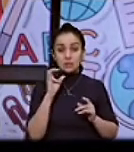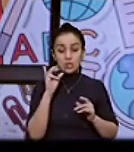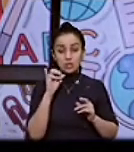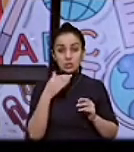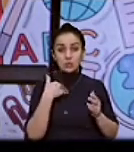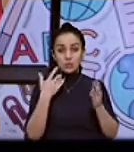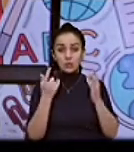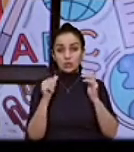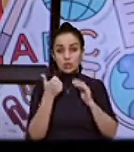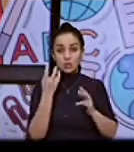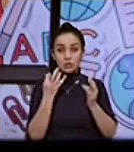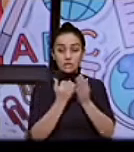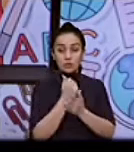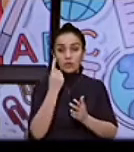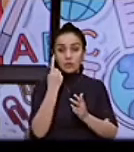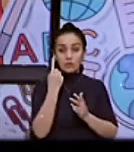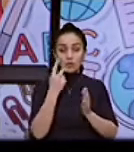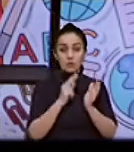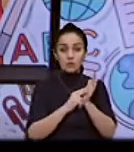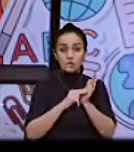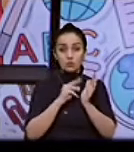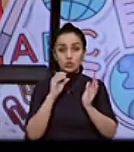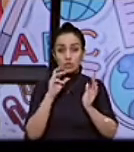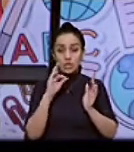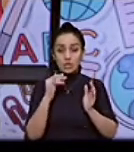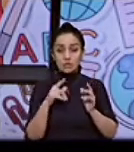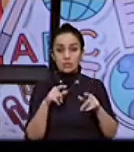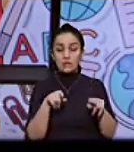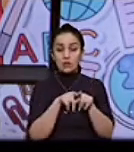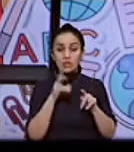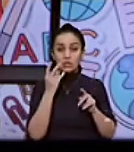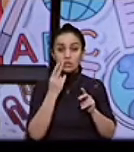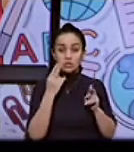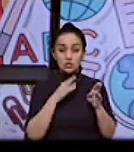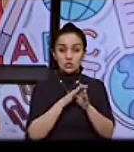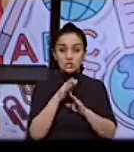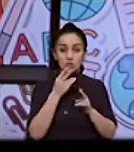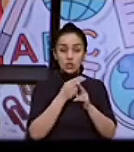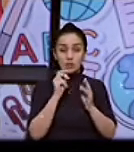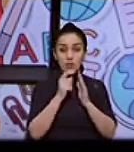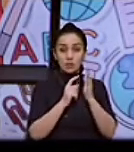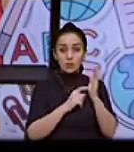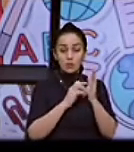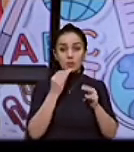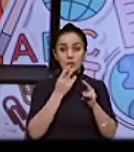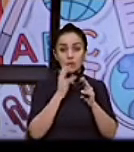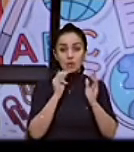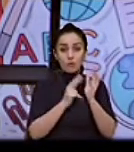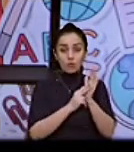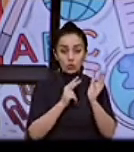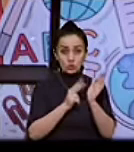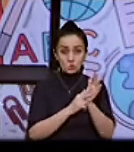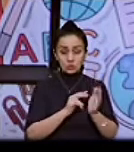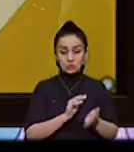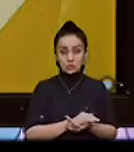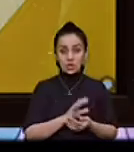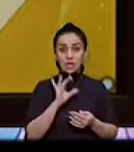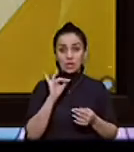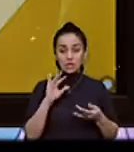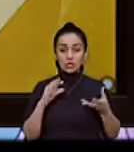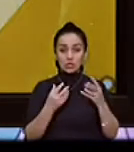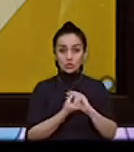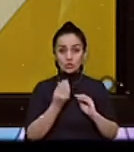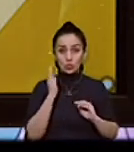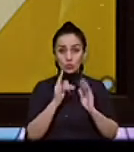значит, мы сначала найдем 8-ю часть, а для этого целое число поделим на 8